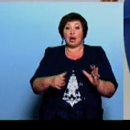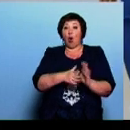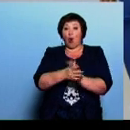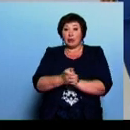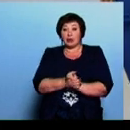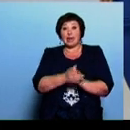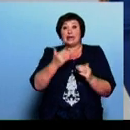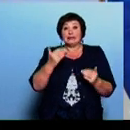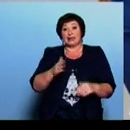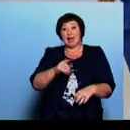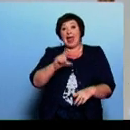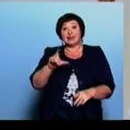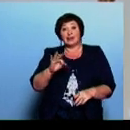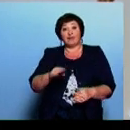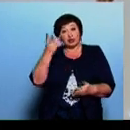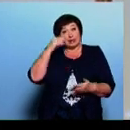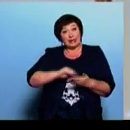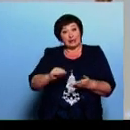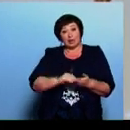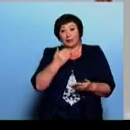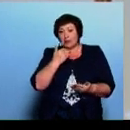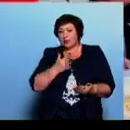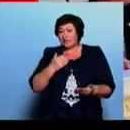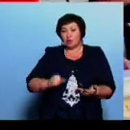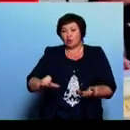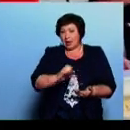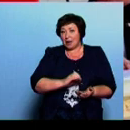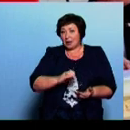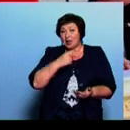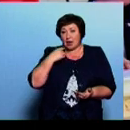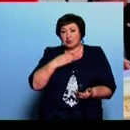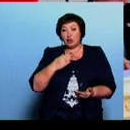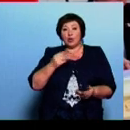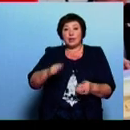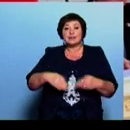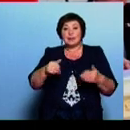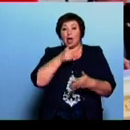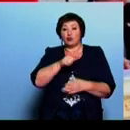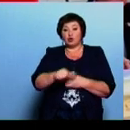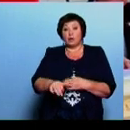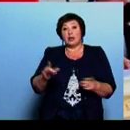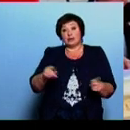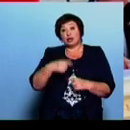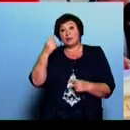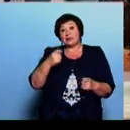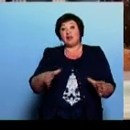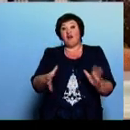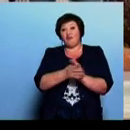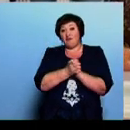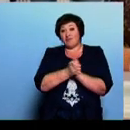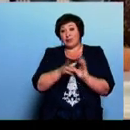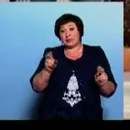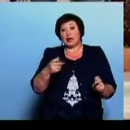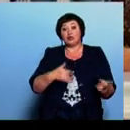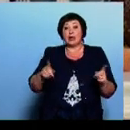большой этнографический диктант. Последний писала не только вся наша страна, но и за рубежом. Так появился и молодежный центр «Вместе». На днях он соберет